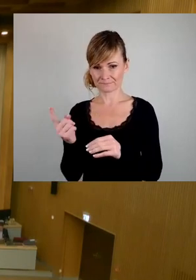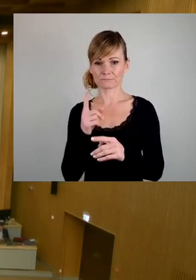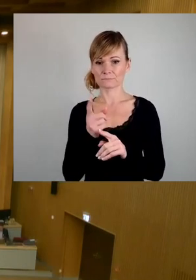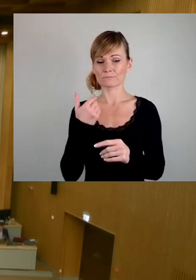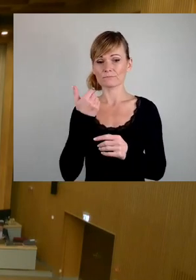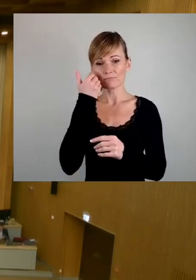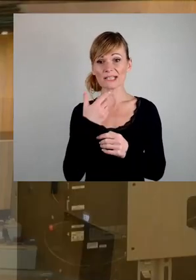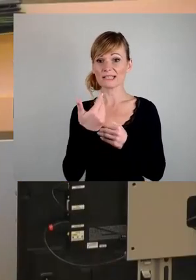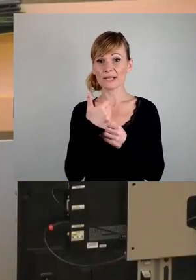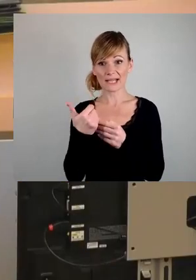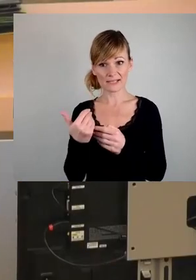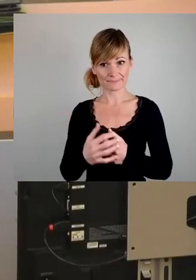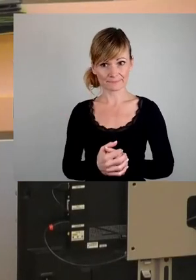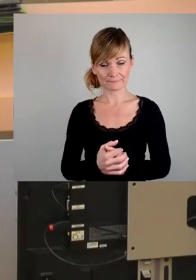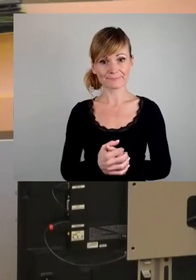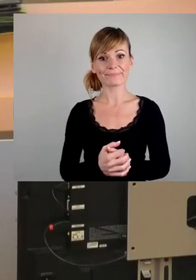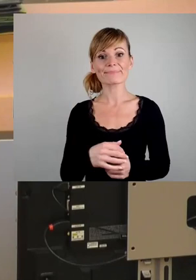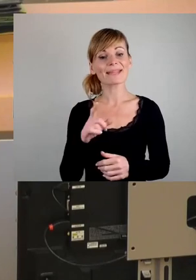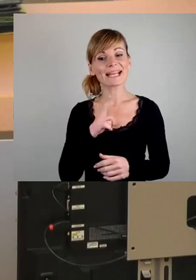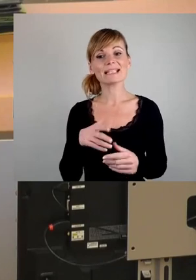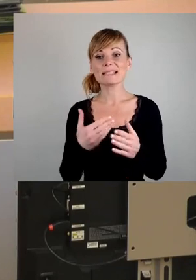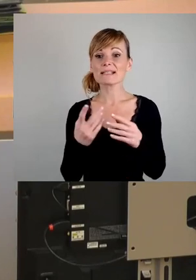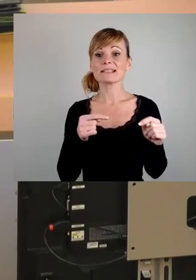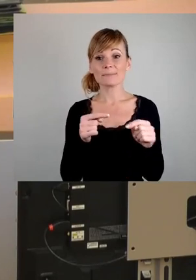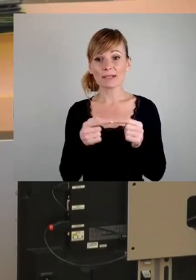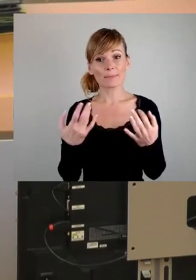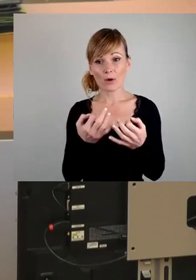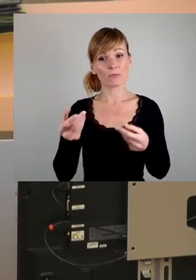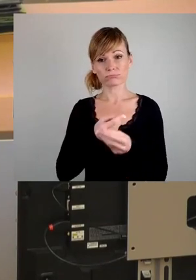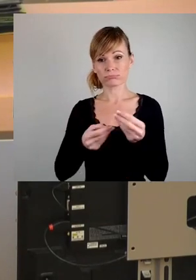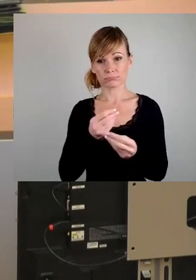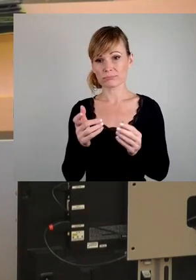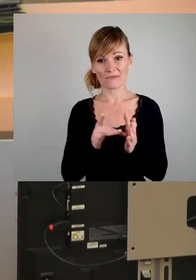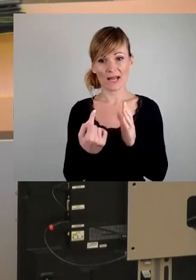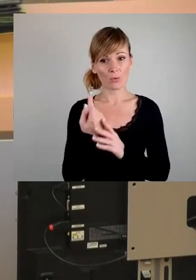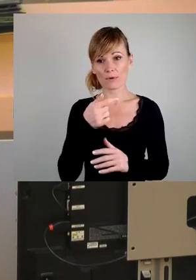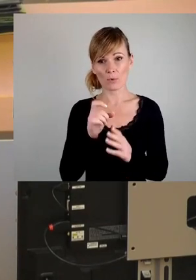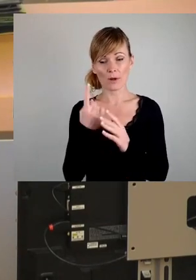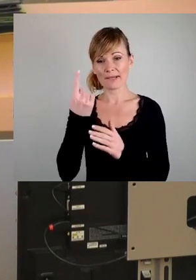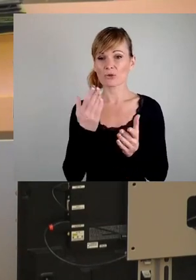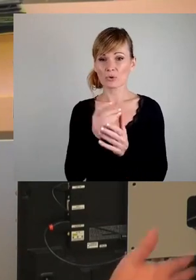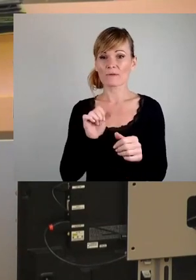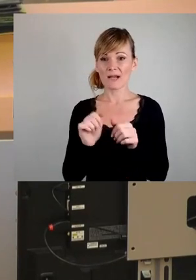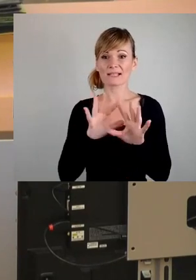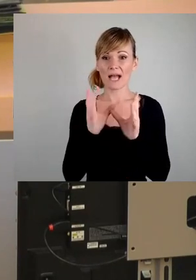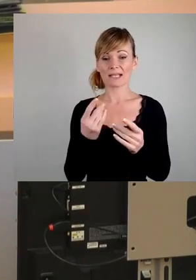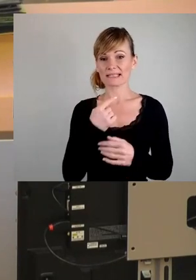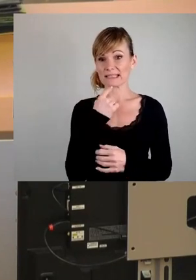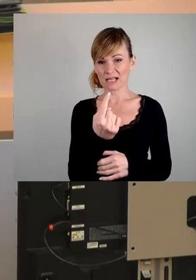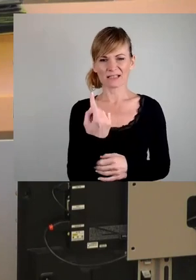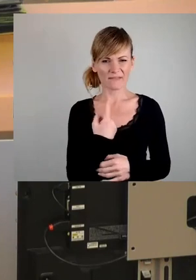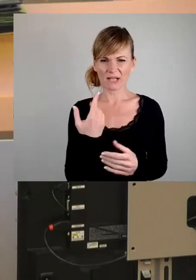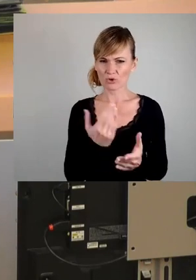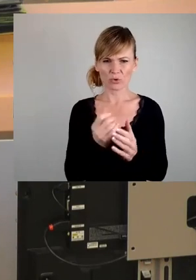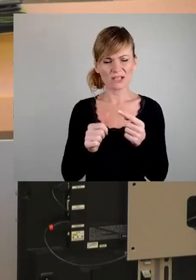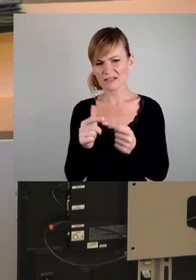Normalerweise bräuchten wir die Debatte wahrscheinlich gar nicht führen, weil der Oberbürgermeister schon fast alles gesagt hat, was wir jetzt irgendwie in den Fraktionsrunden doch noch